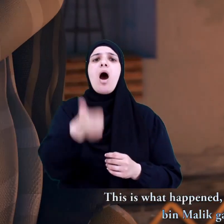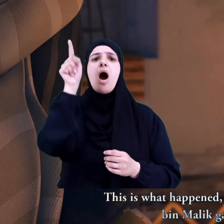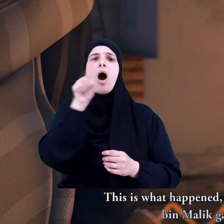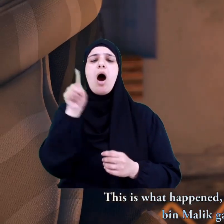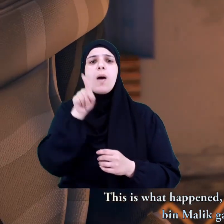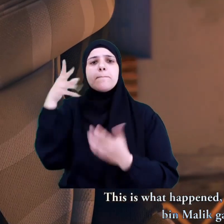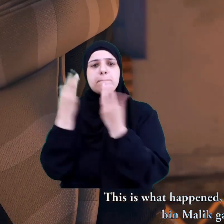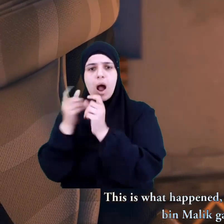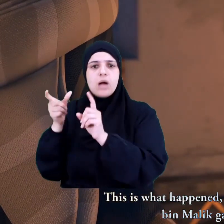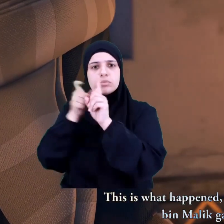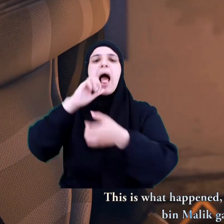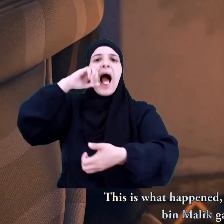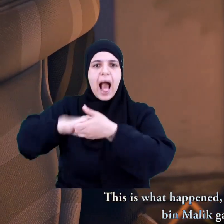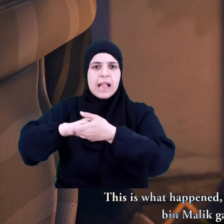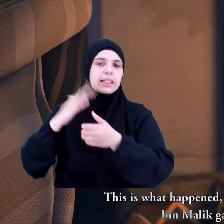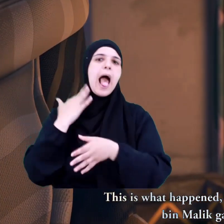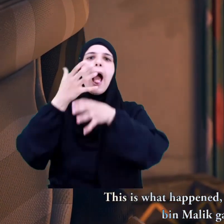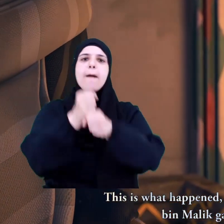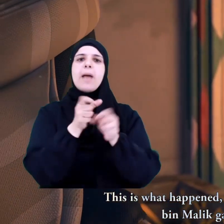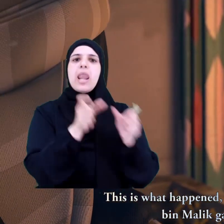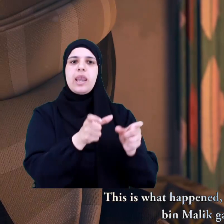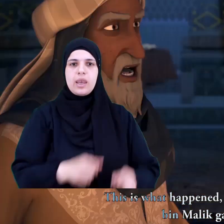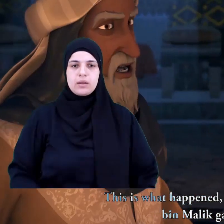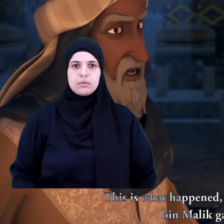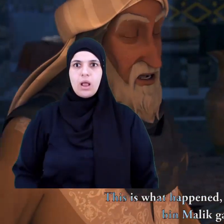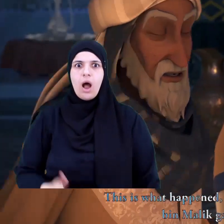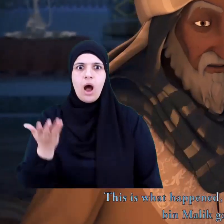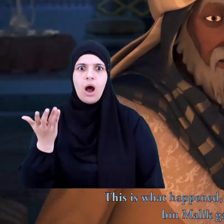عامر بن مالك قد أعطاهم عهدا بالأمان.